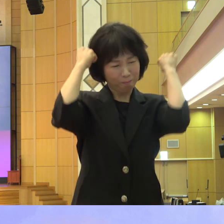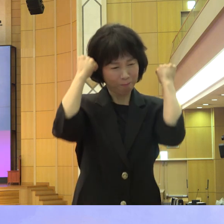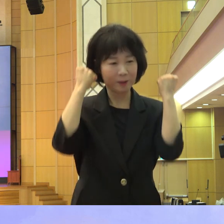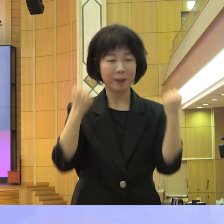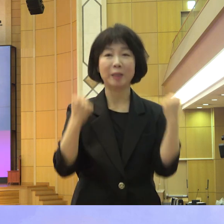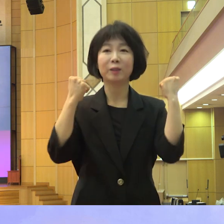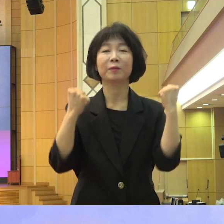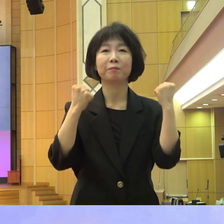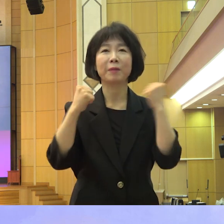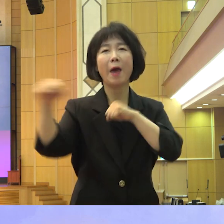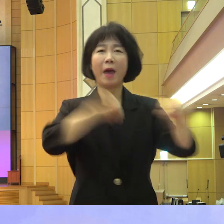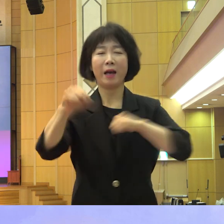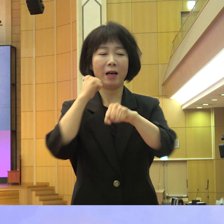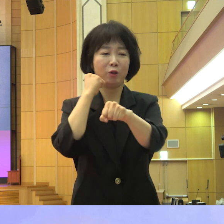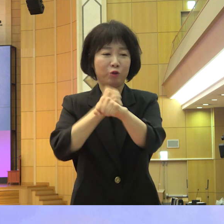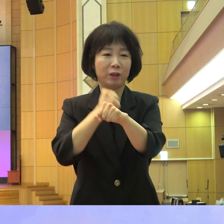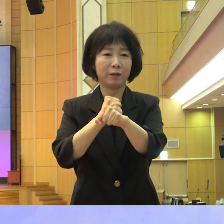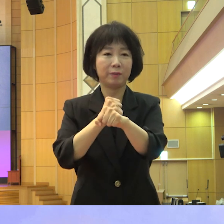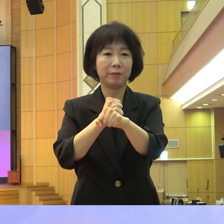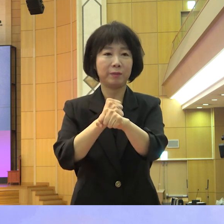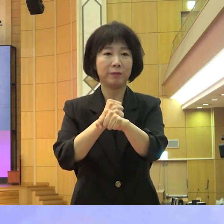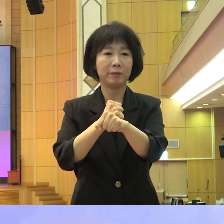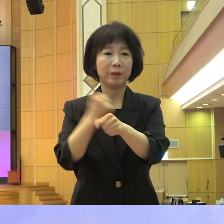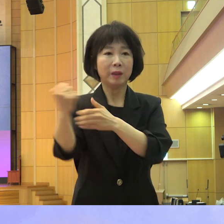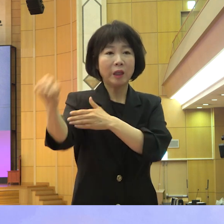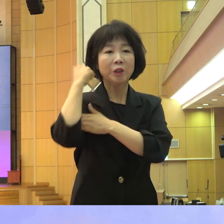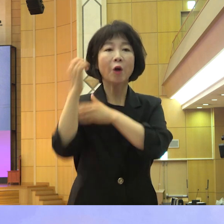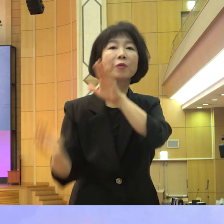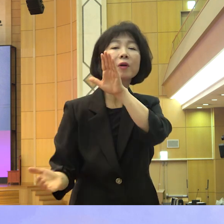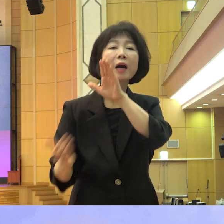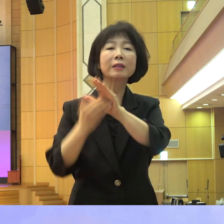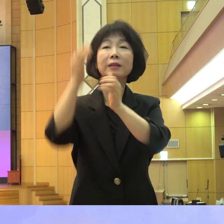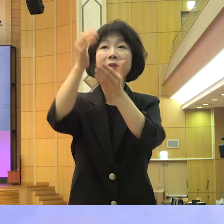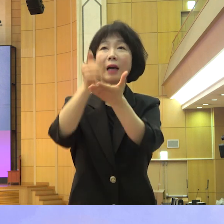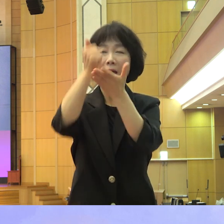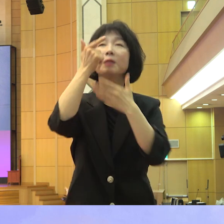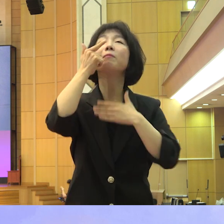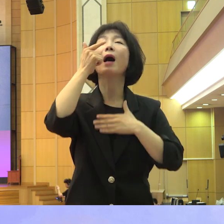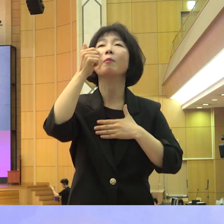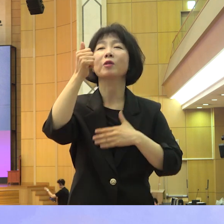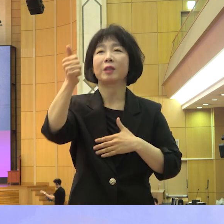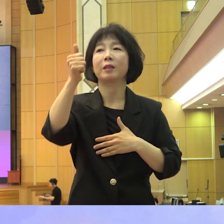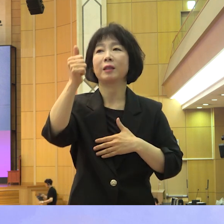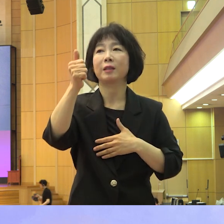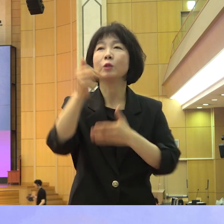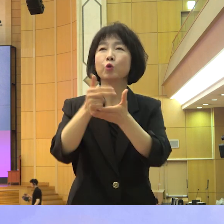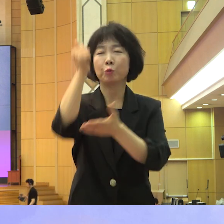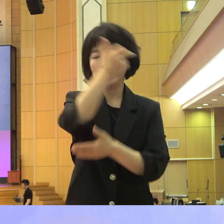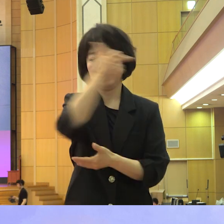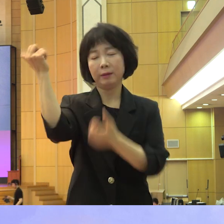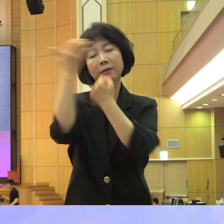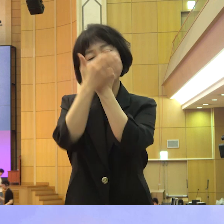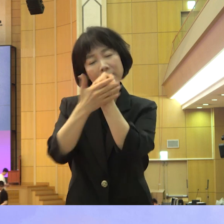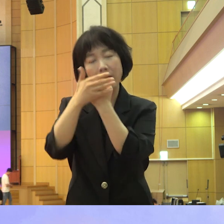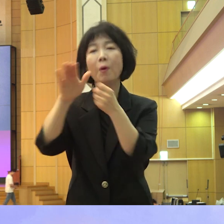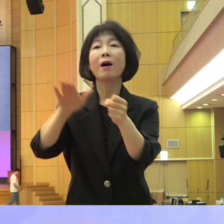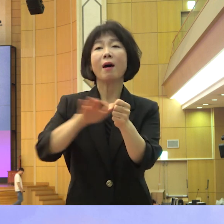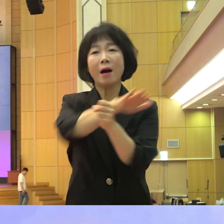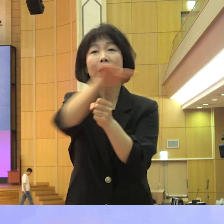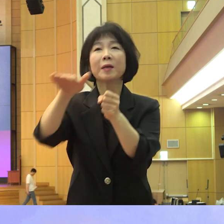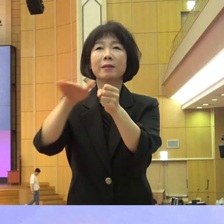살아계셔서 역사하시는 전지전능하신 하나님 아버지, 주님의 그 크신 은혜와